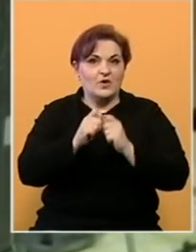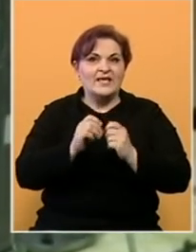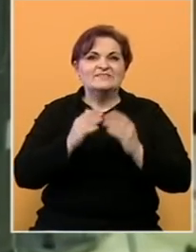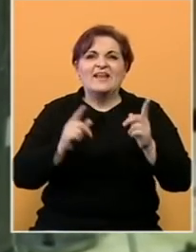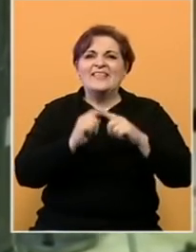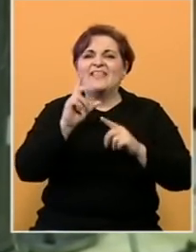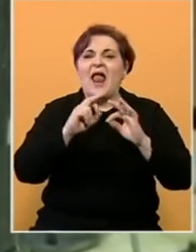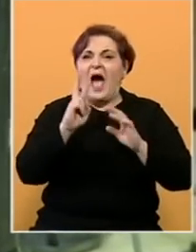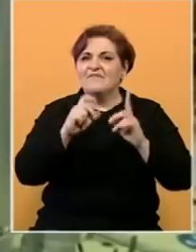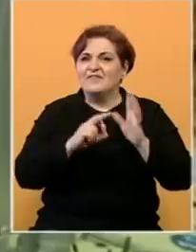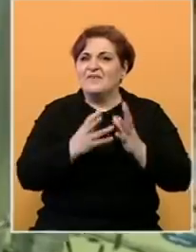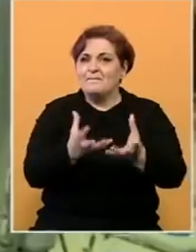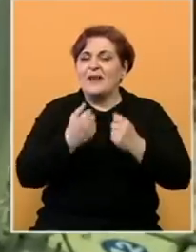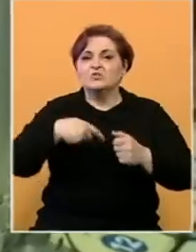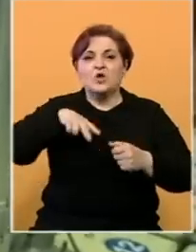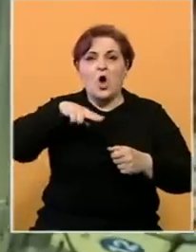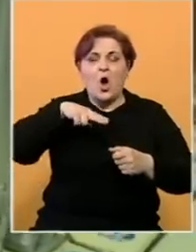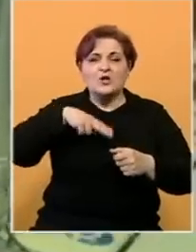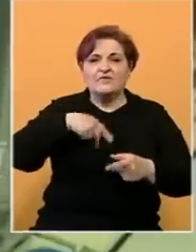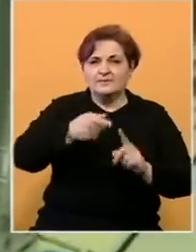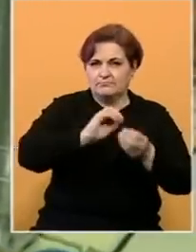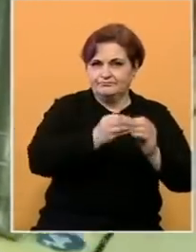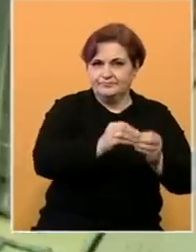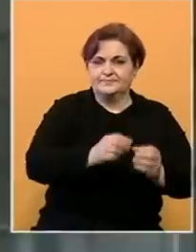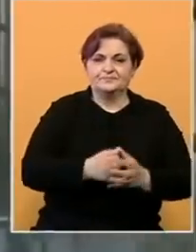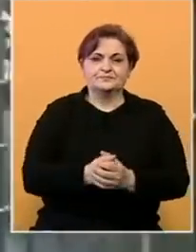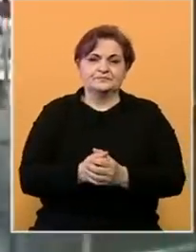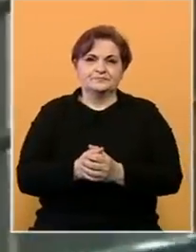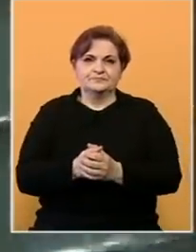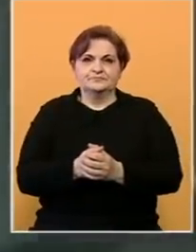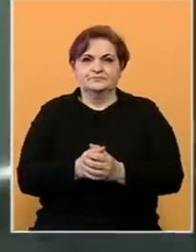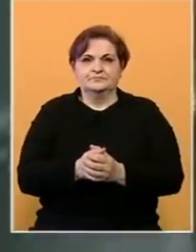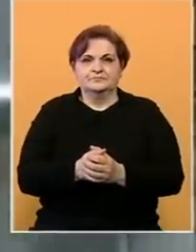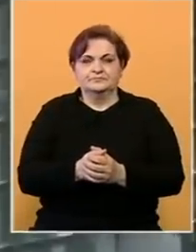Zvanični Tel Aviv nije preuzeo odgovornost za sabotažu.